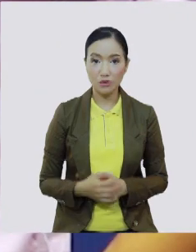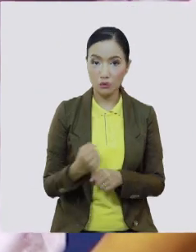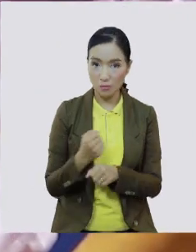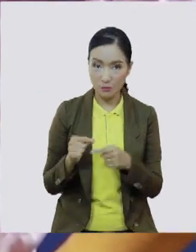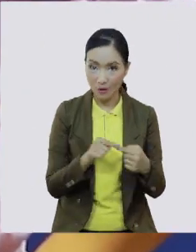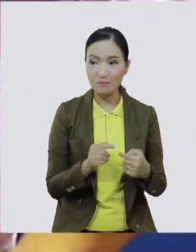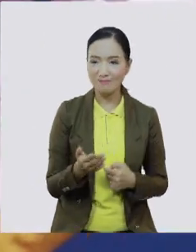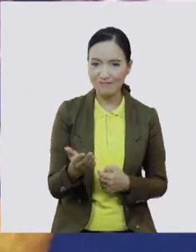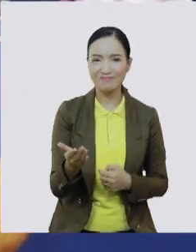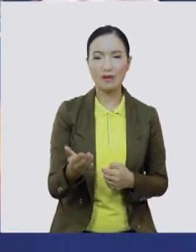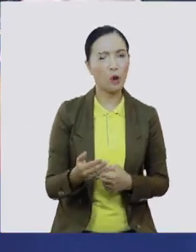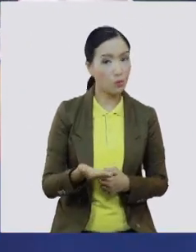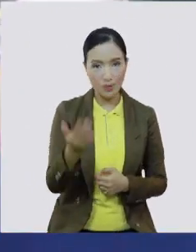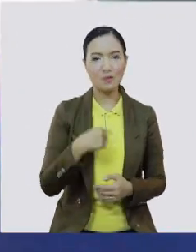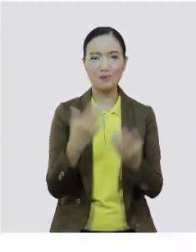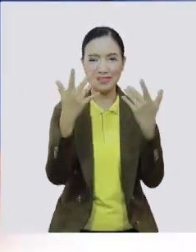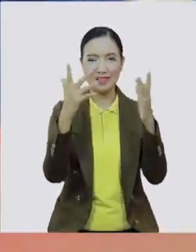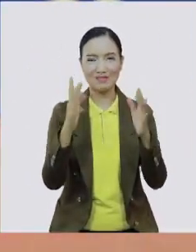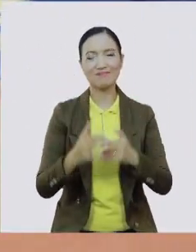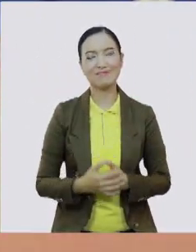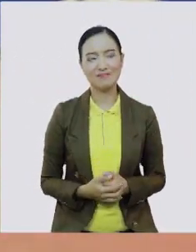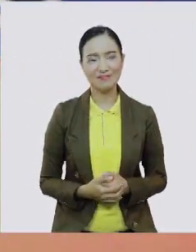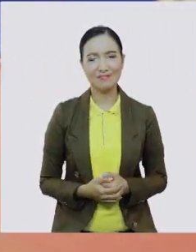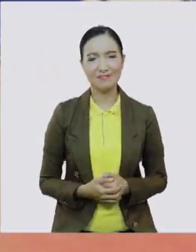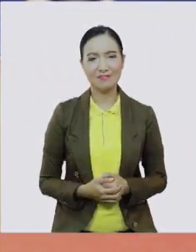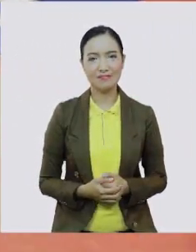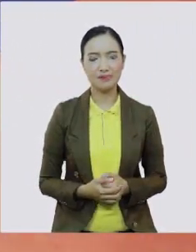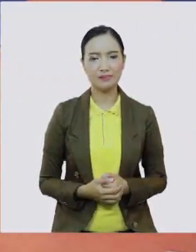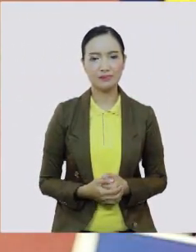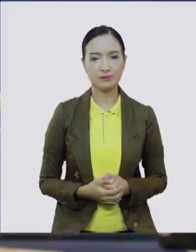ไหม ซ้อมต่อค่ะ น ะ อุ้ยเดี๋ยวช่วยเชียร์